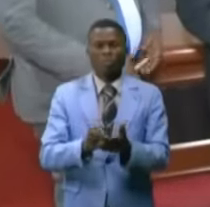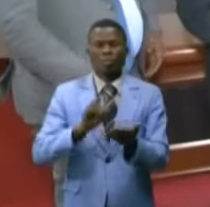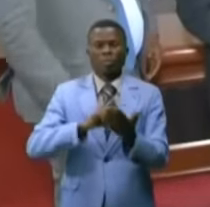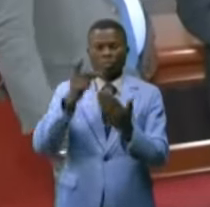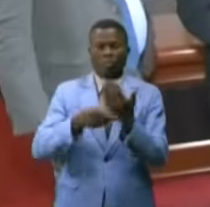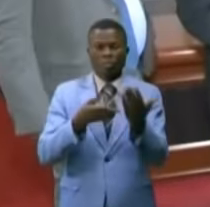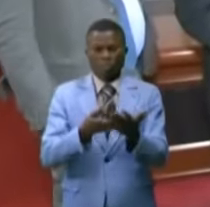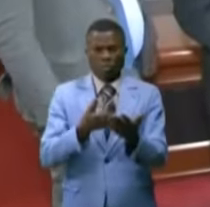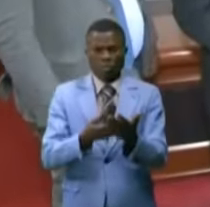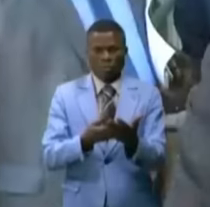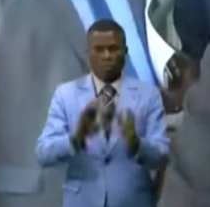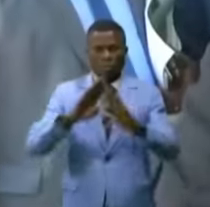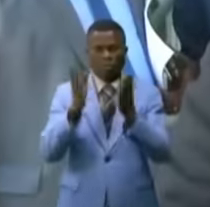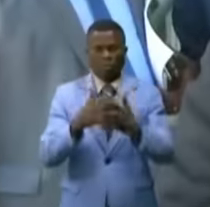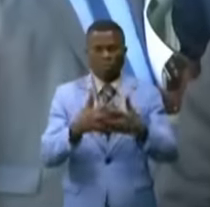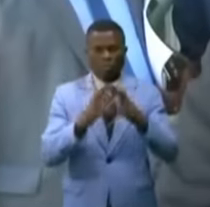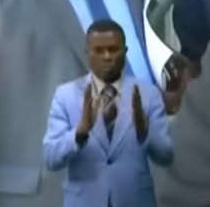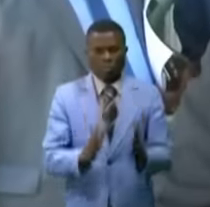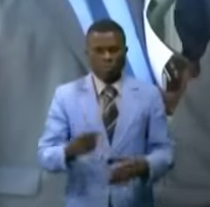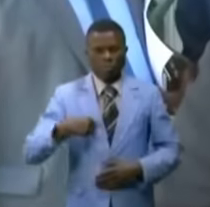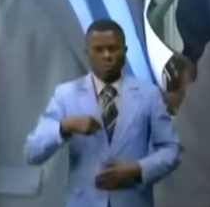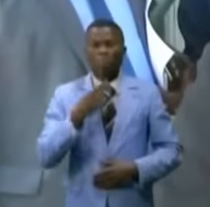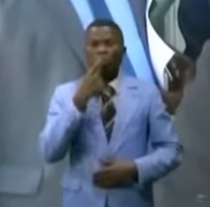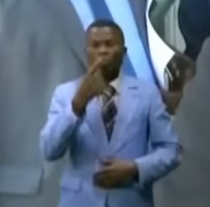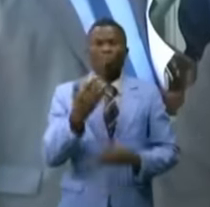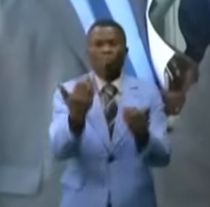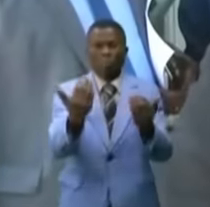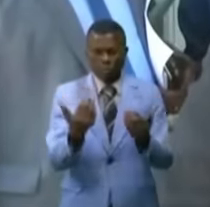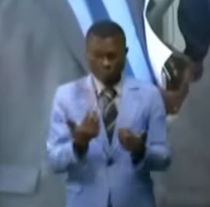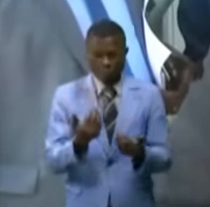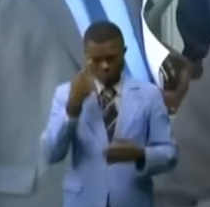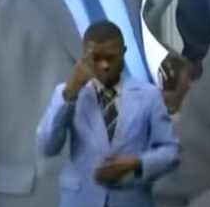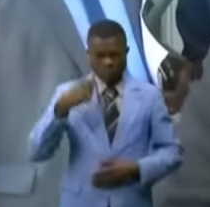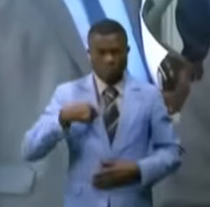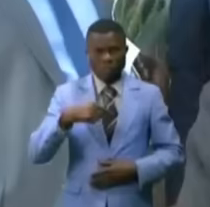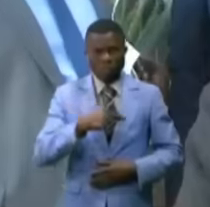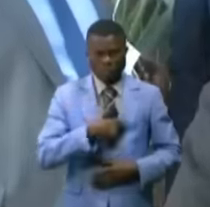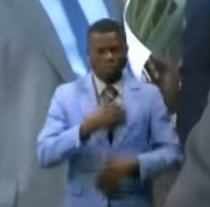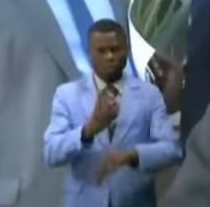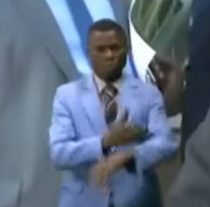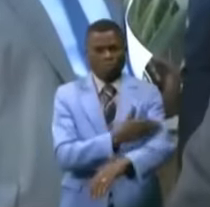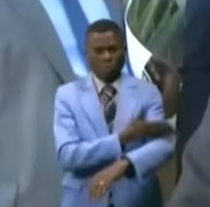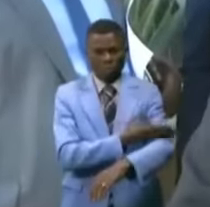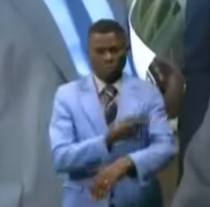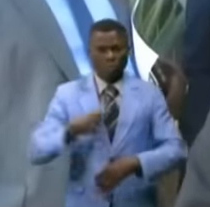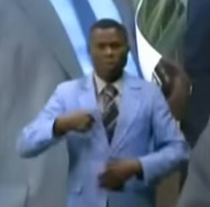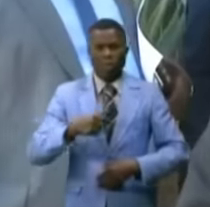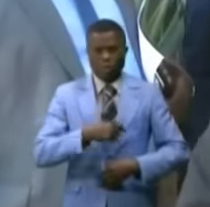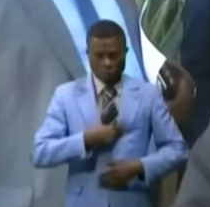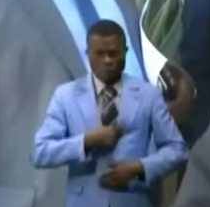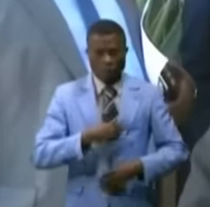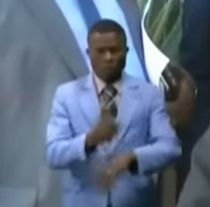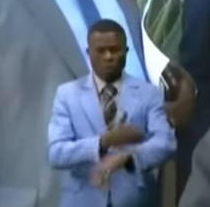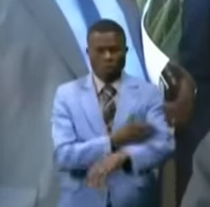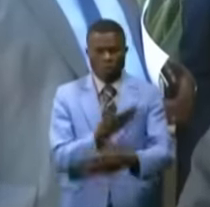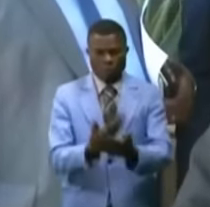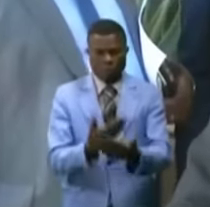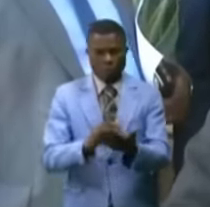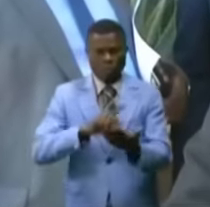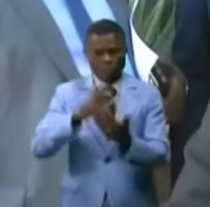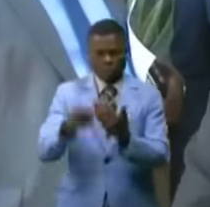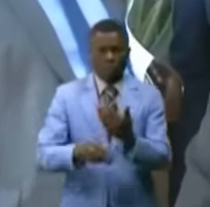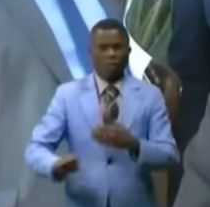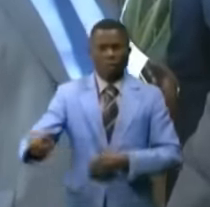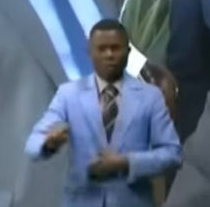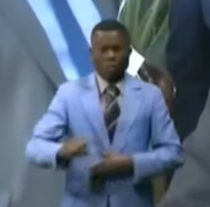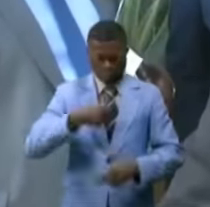programme. À tous nos partenaires, nous sommes en train de leur dire la volonté qui est la nôtre d'aller de l'avant. Et nous allons aller assez vite dans les projets sectoriels